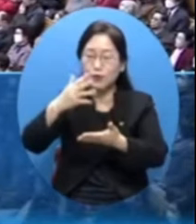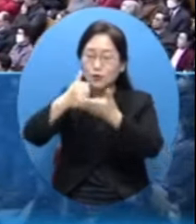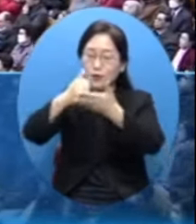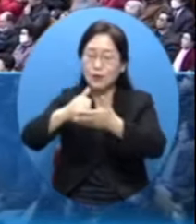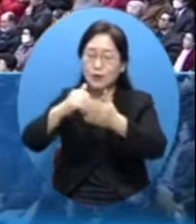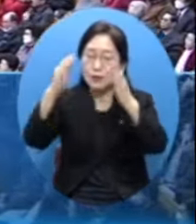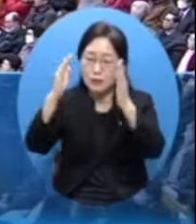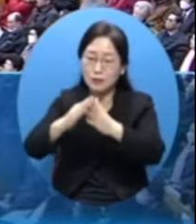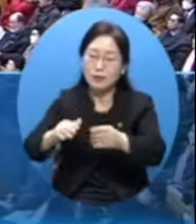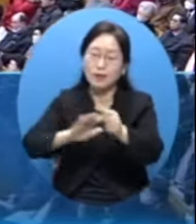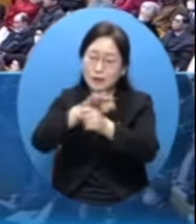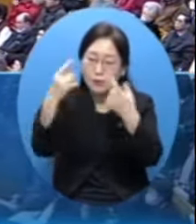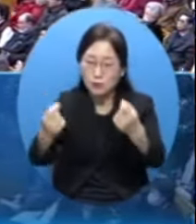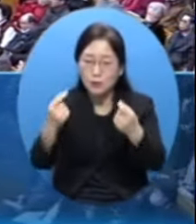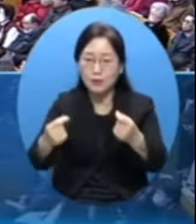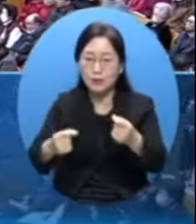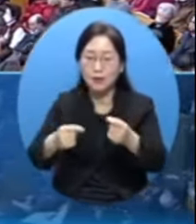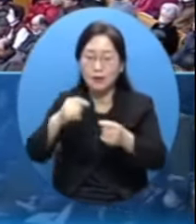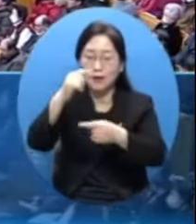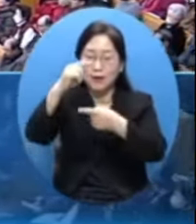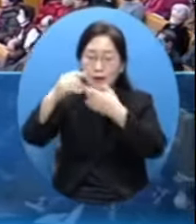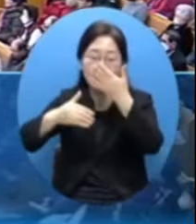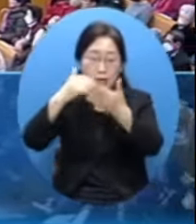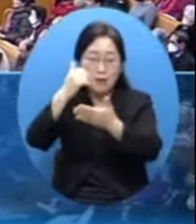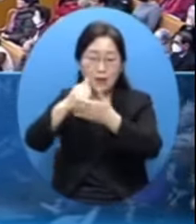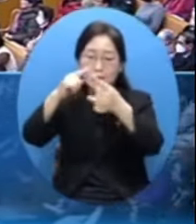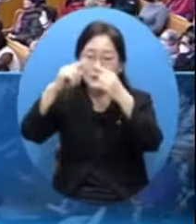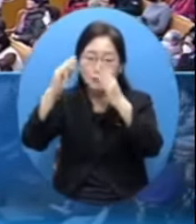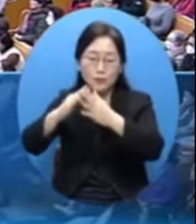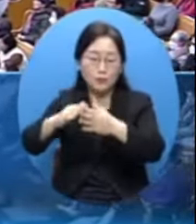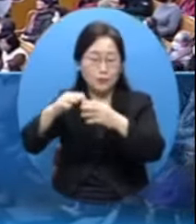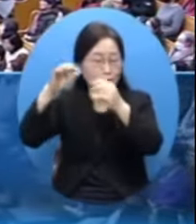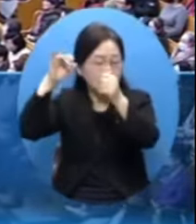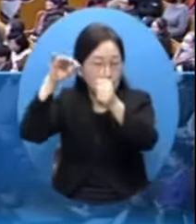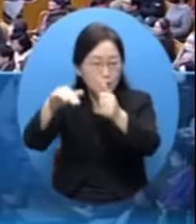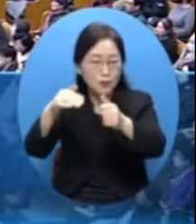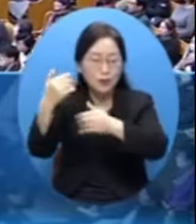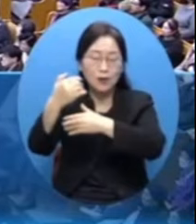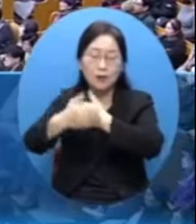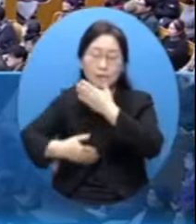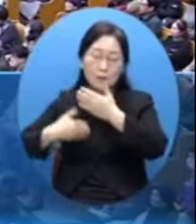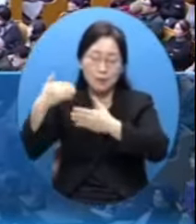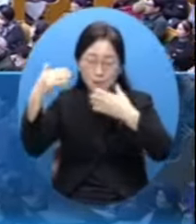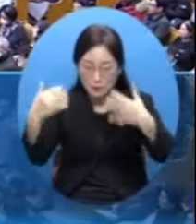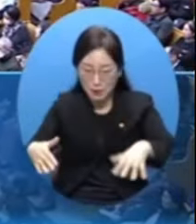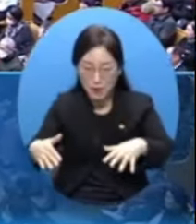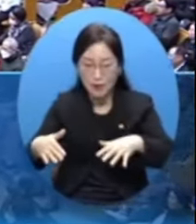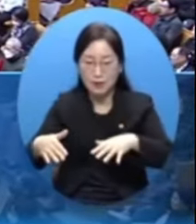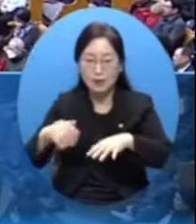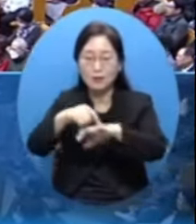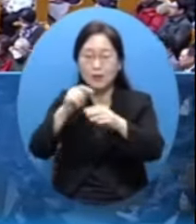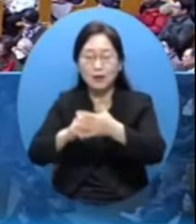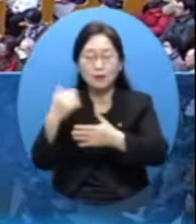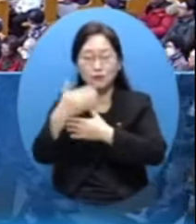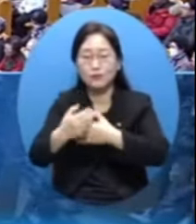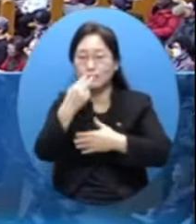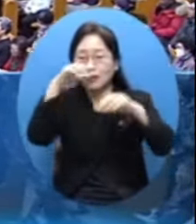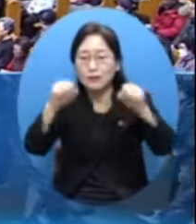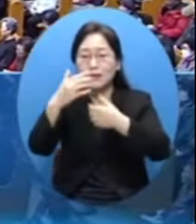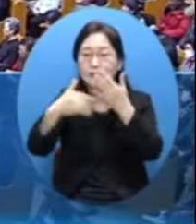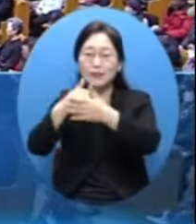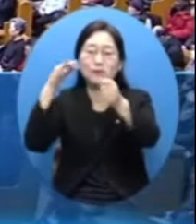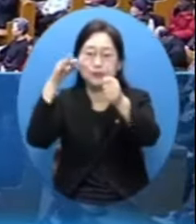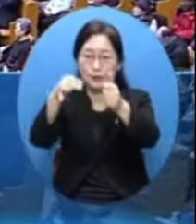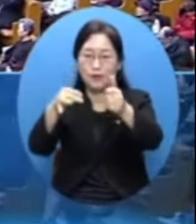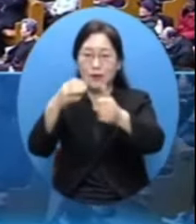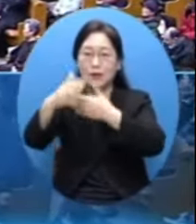사랑스러운지요. 내 영혼이 야외의 궁정을 사모하여 쇠약하며 내 마음과 육체가 살아계신 하나님께 부르짖나이다. 나의 왕 나의